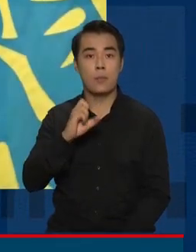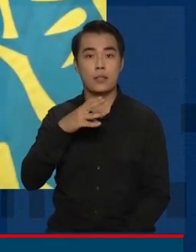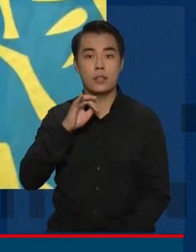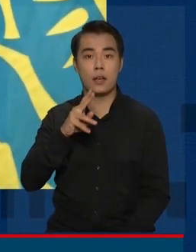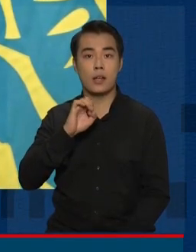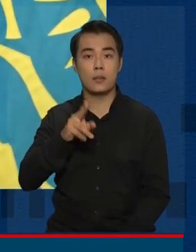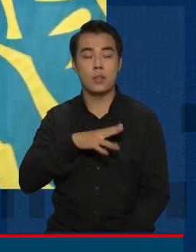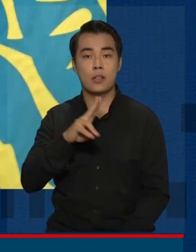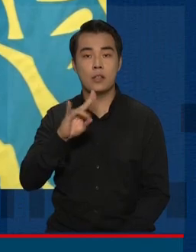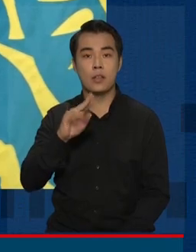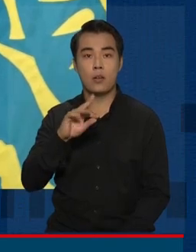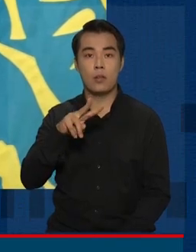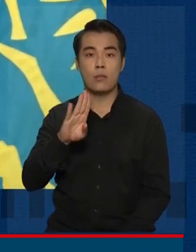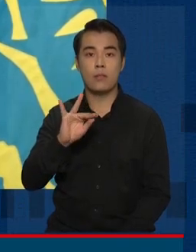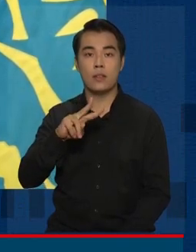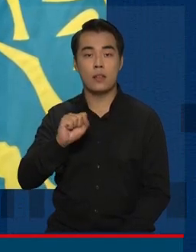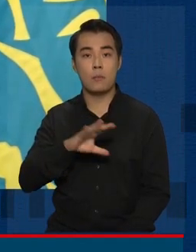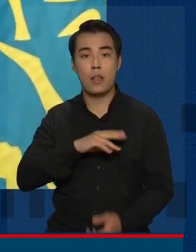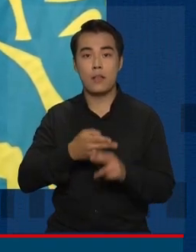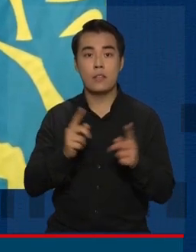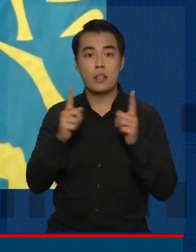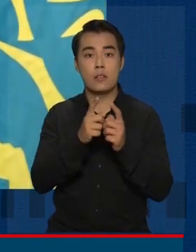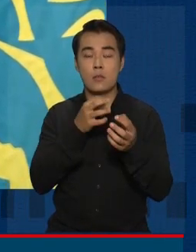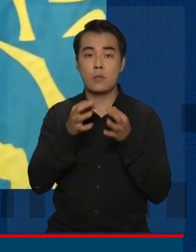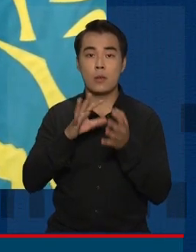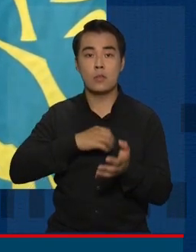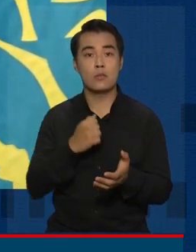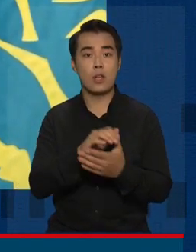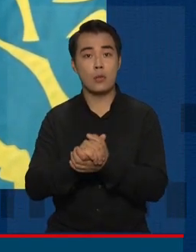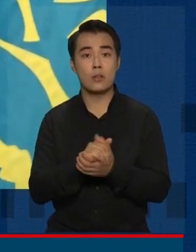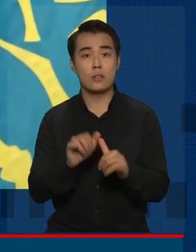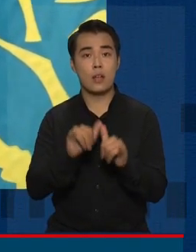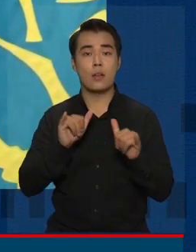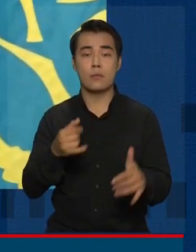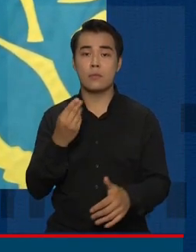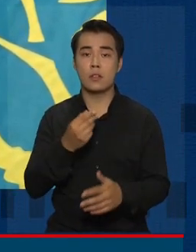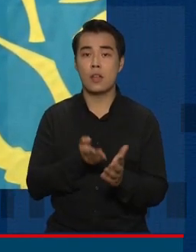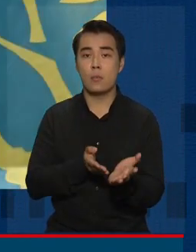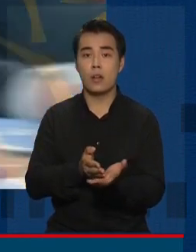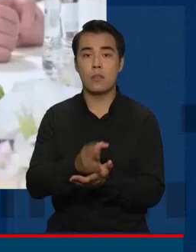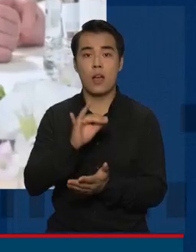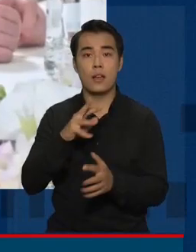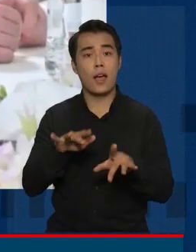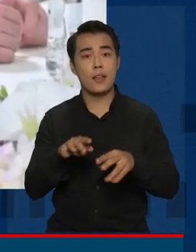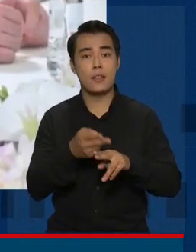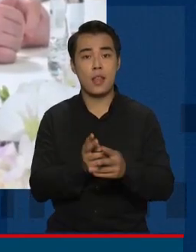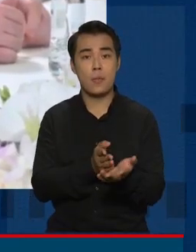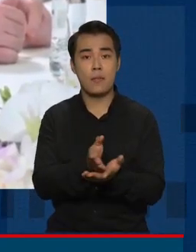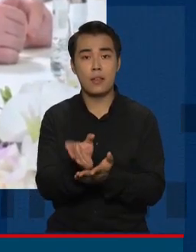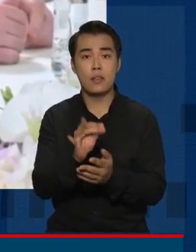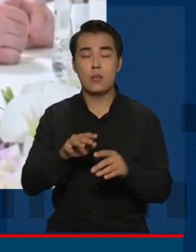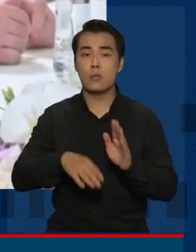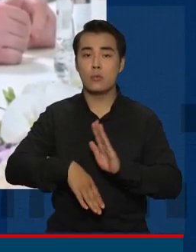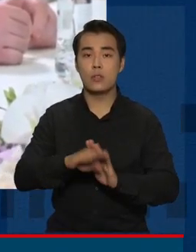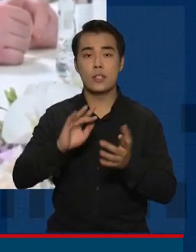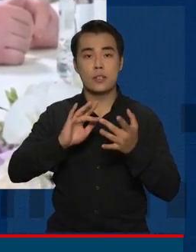Николу Виллу. В ходе встречи были обсуждены перспективы сотрудничества в сферах развития финансового сектора, IT-отрасли и улучшения